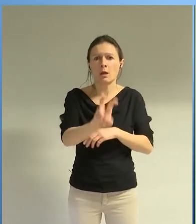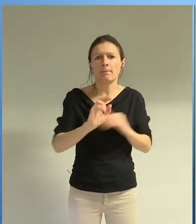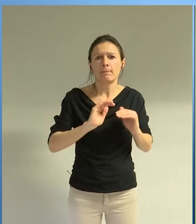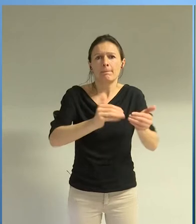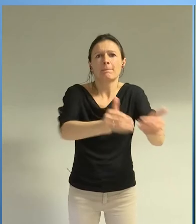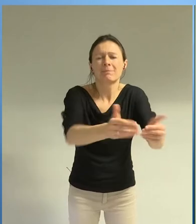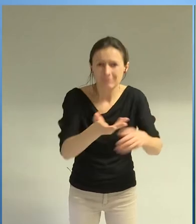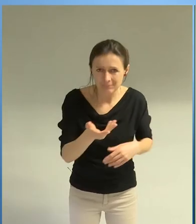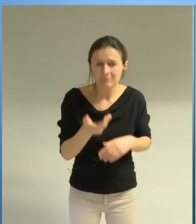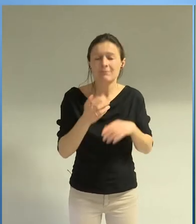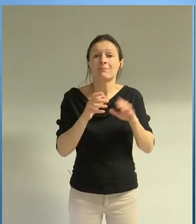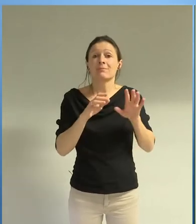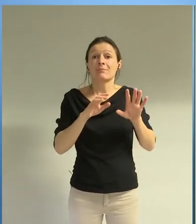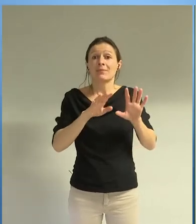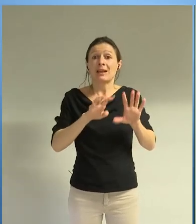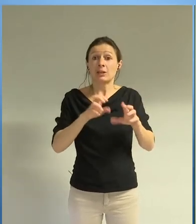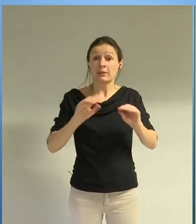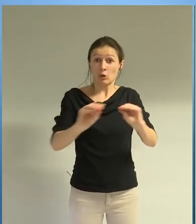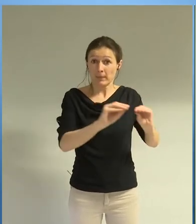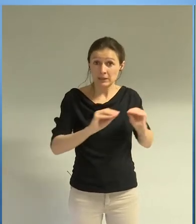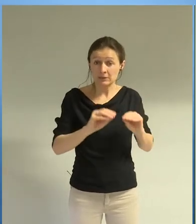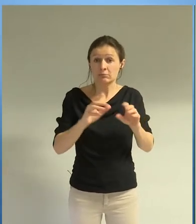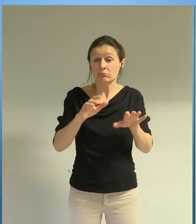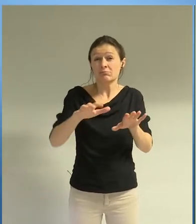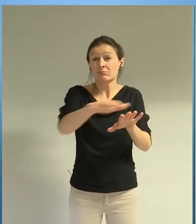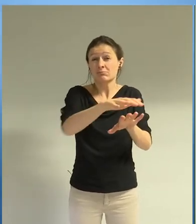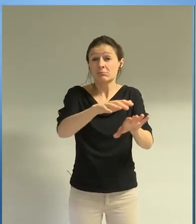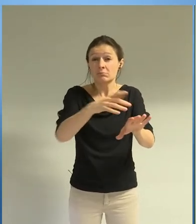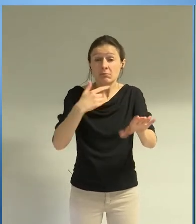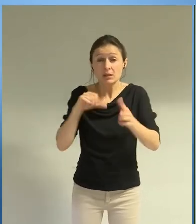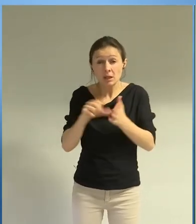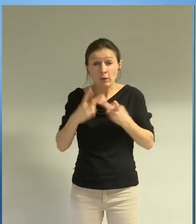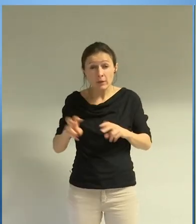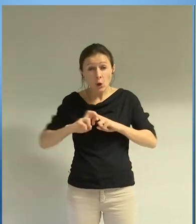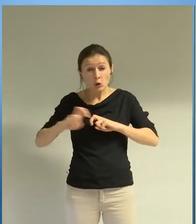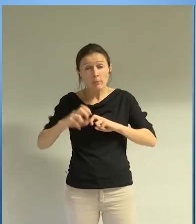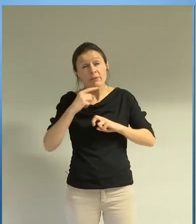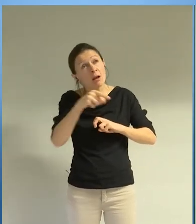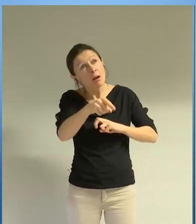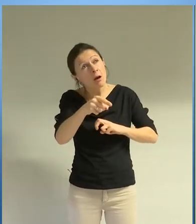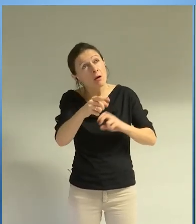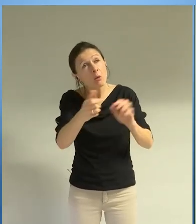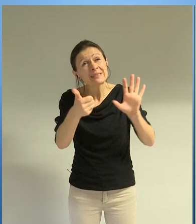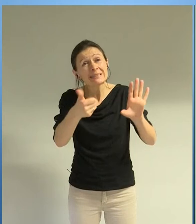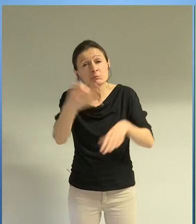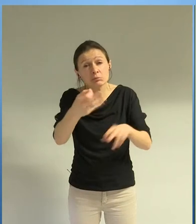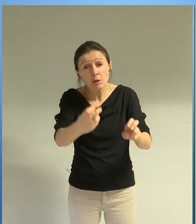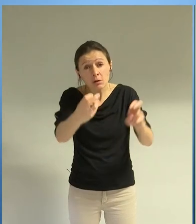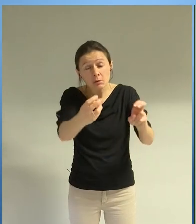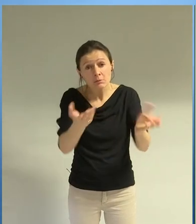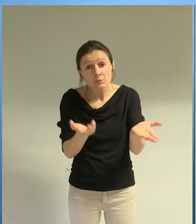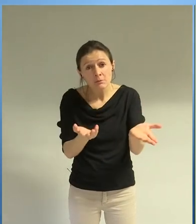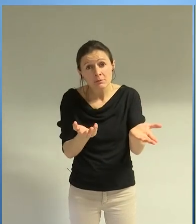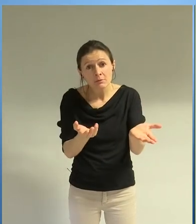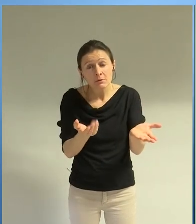les 1500 commerces du centre-ville de grenoble on parle là d'un ajout de 6% de commerce je vous